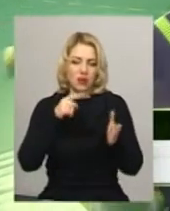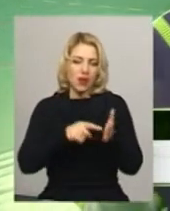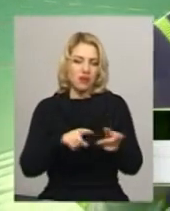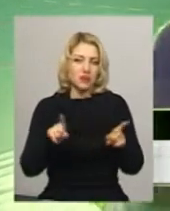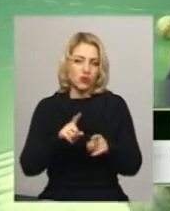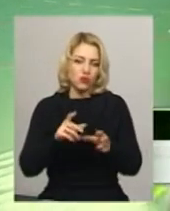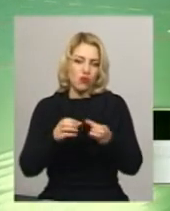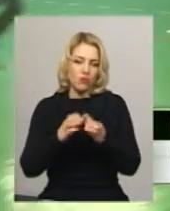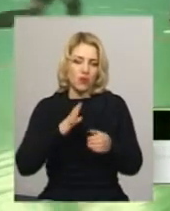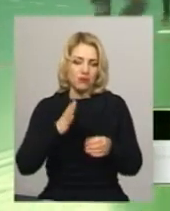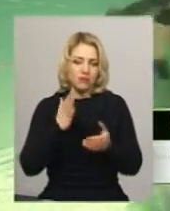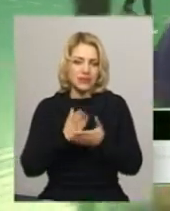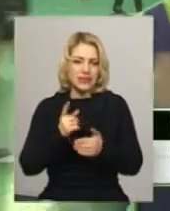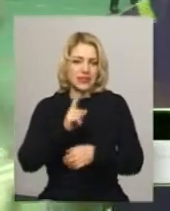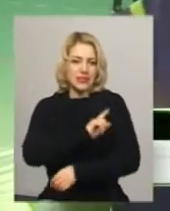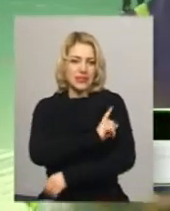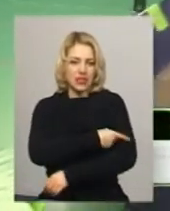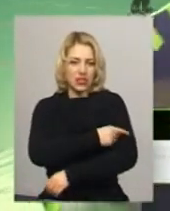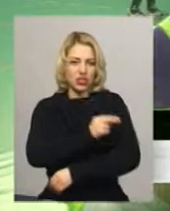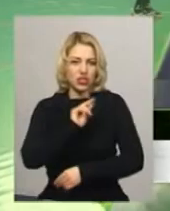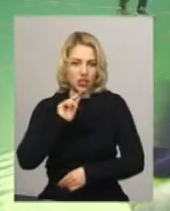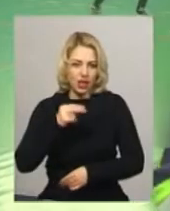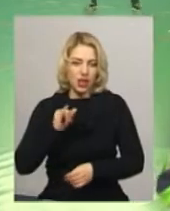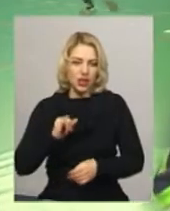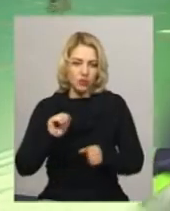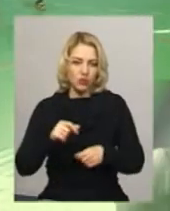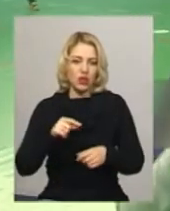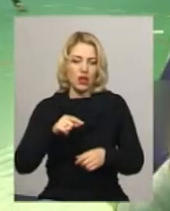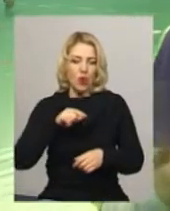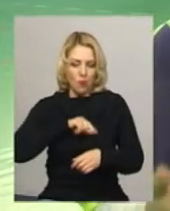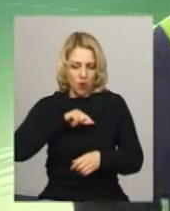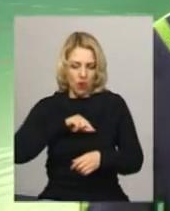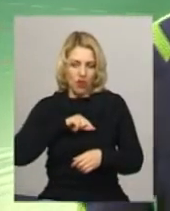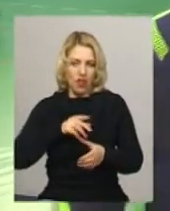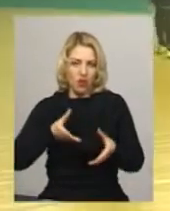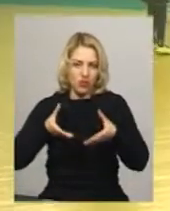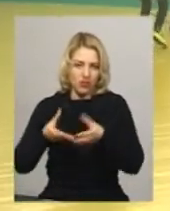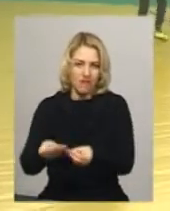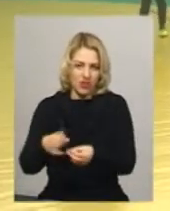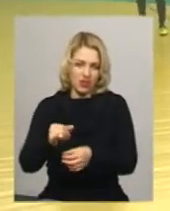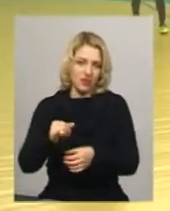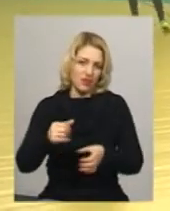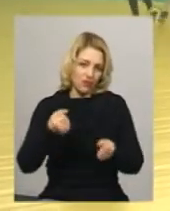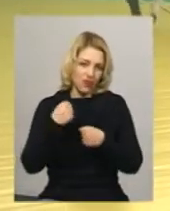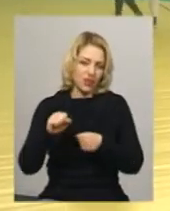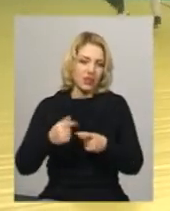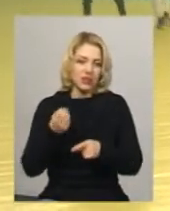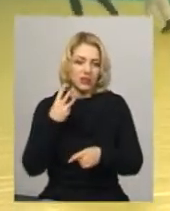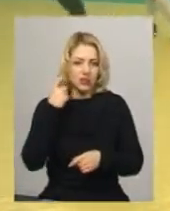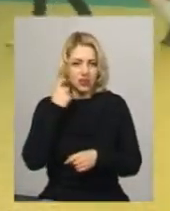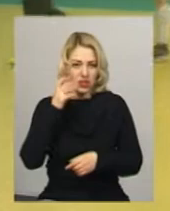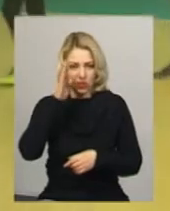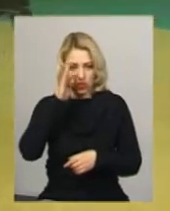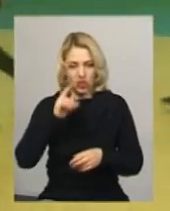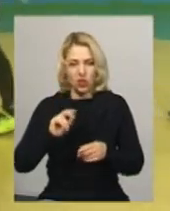команда буває сильніша, але можна і морально надавити, і виграти. 13-річний гравець команди